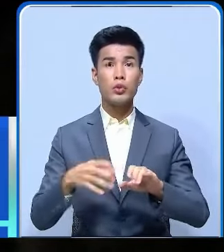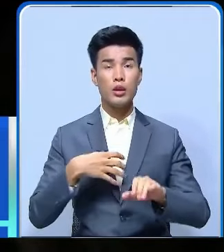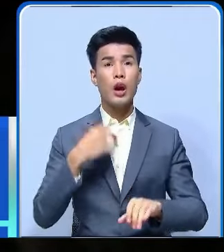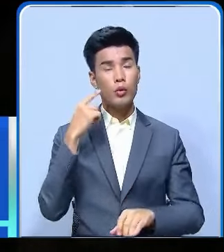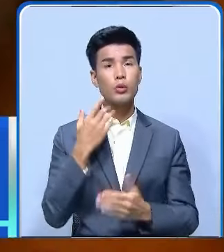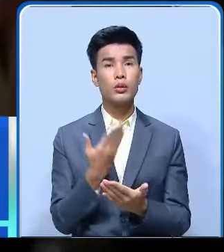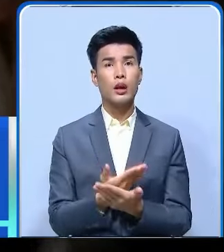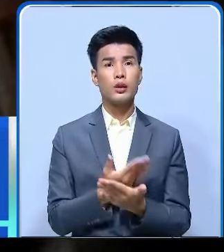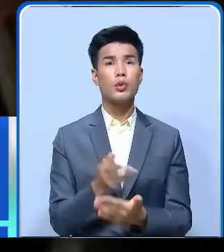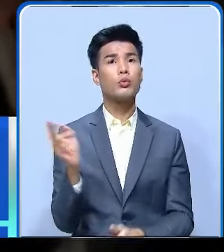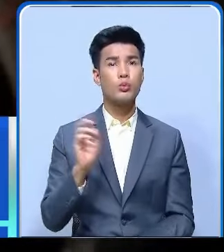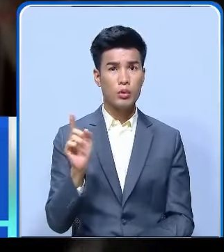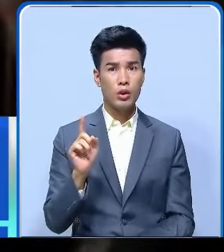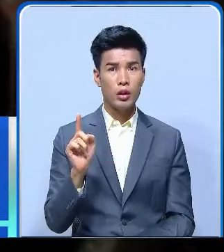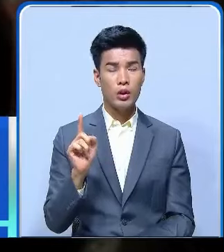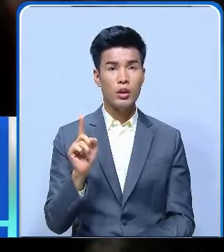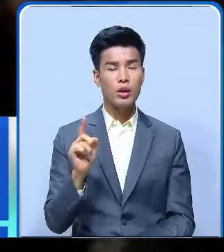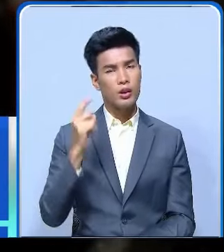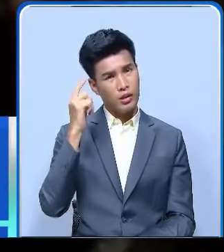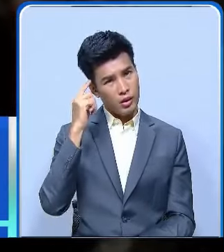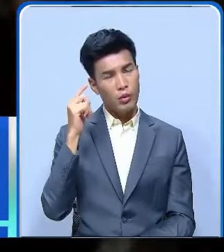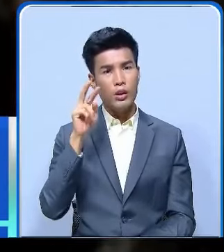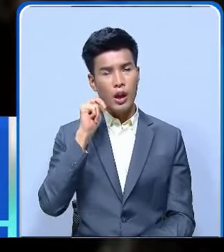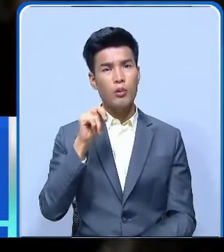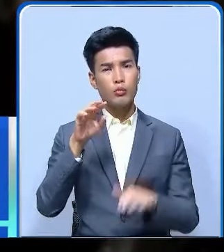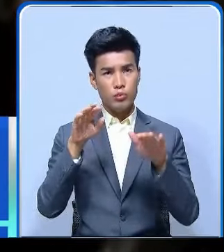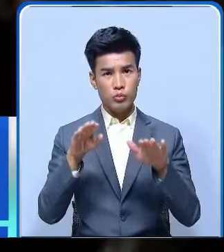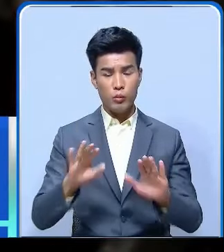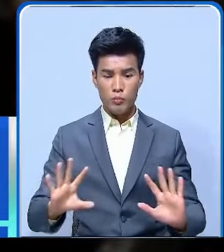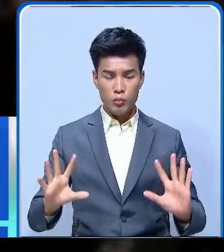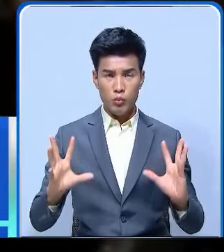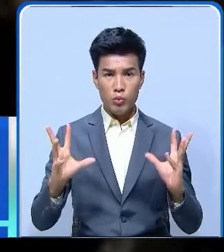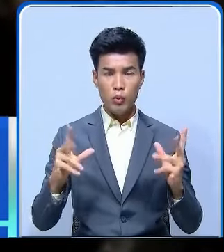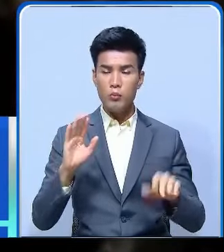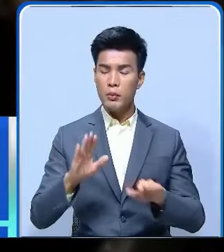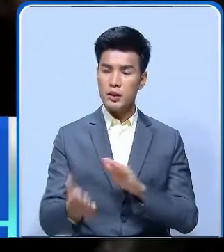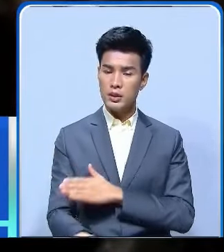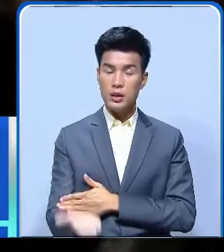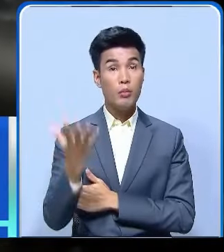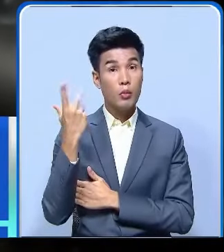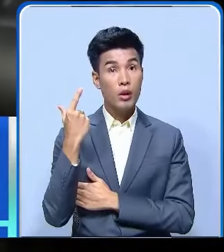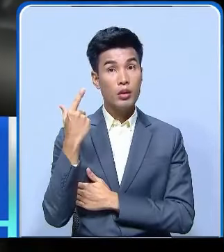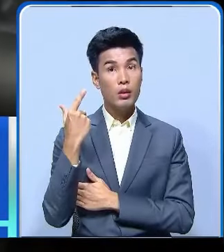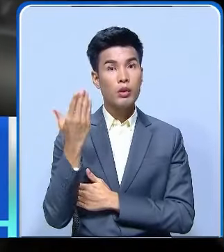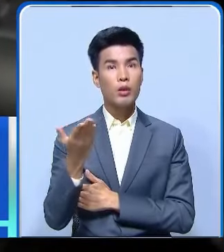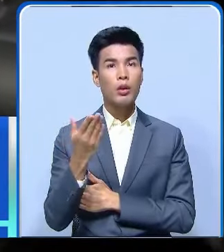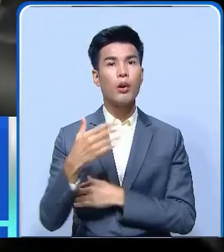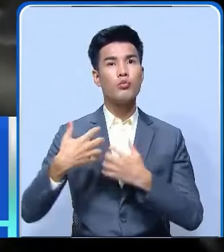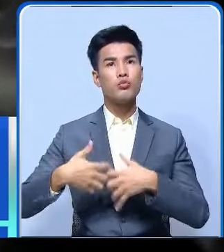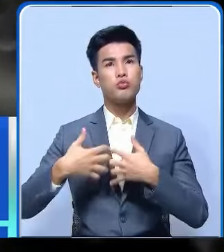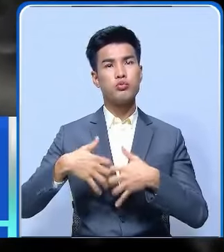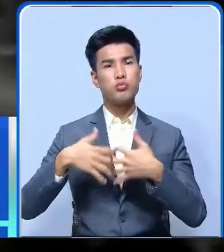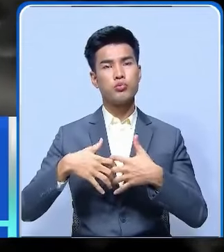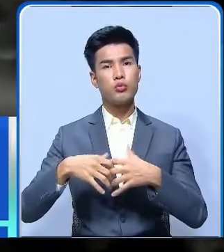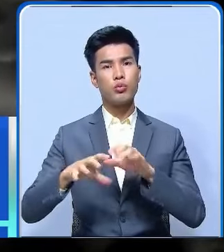ไปอยู่ตรงไหนตอนแรกคิดว่าจะสูบน้ำออกจากสระหมดตั้งแต่น่าจะช่วงเช้าเมื่อวานเนี่ยน้ำมันก็เดินเครื่องอยู่ปร